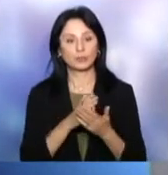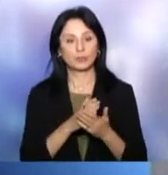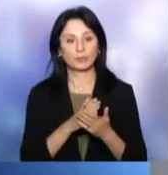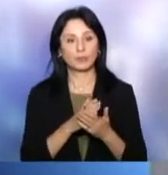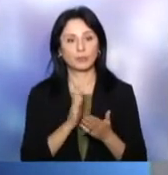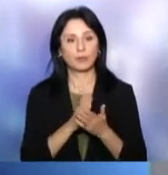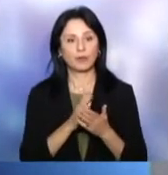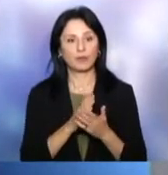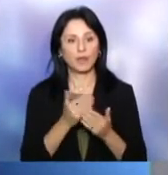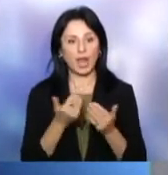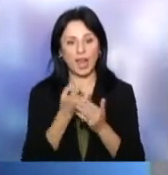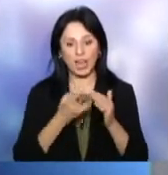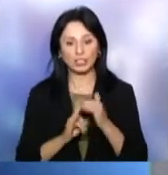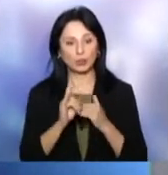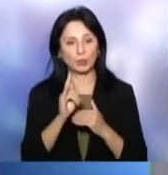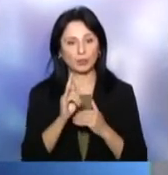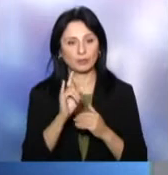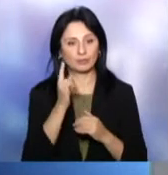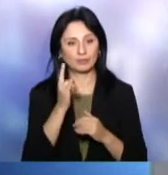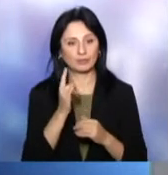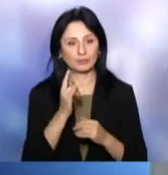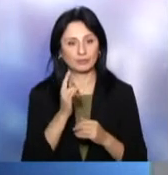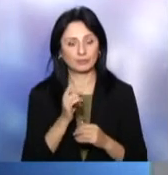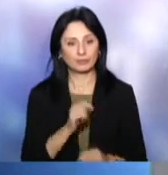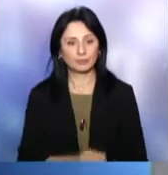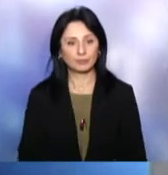მყავს ახალშობილი. დიახ.